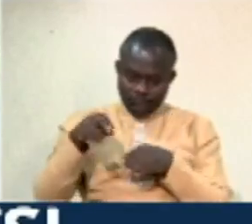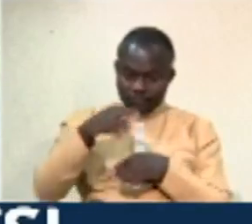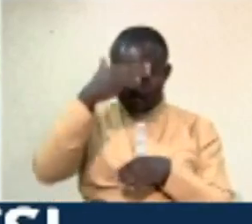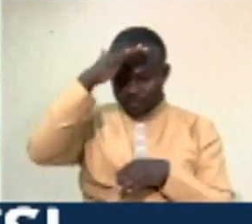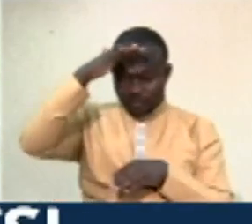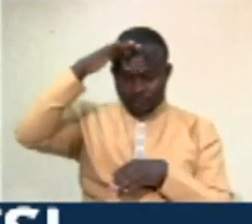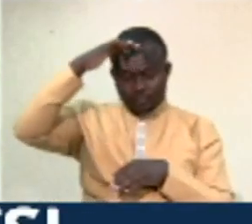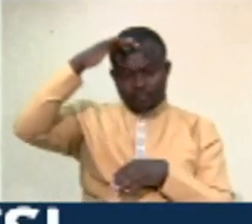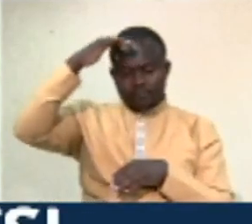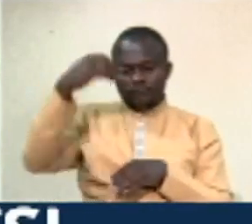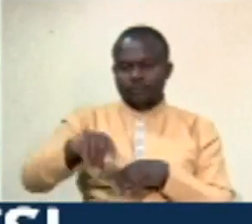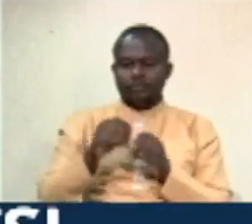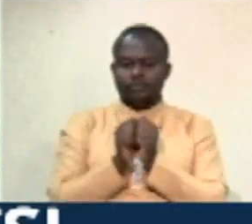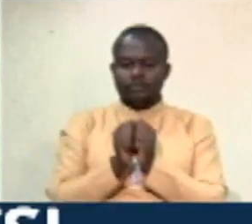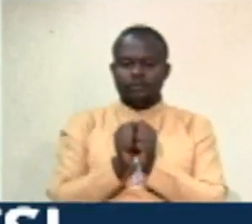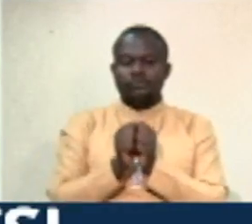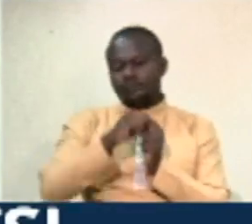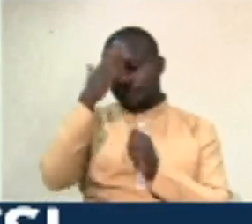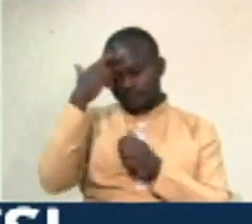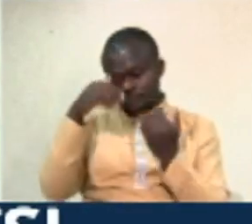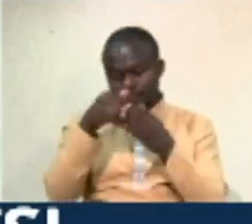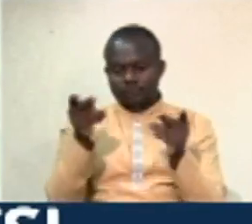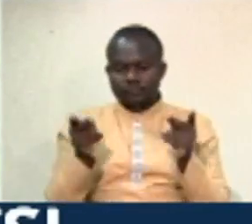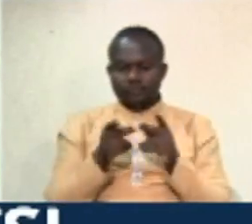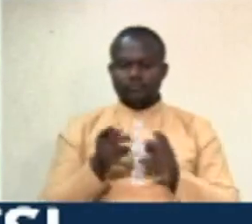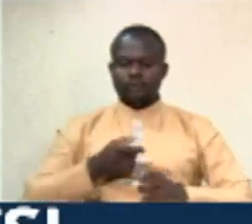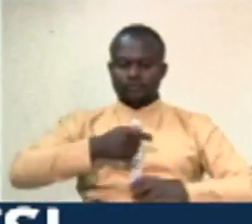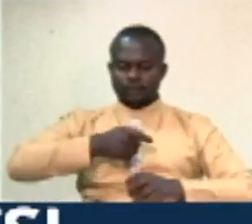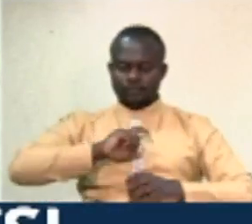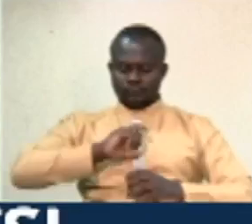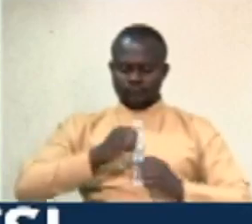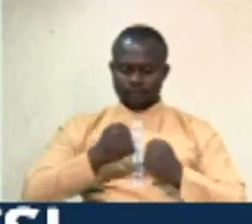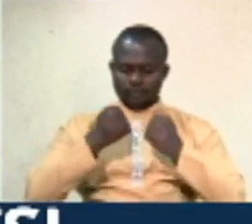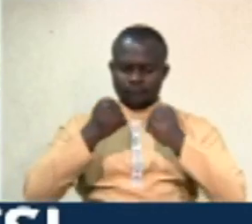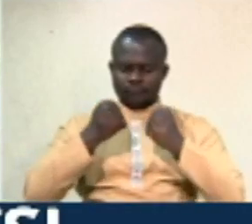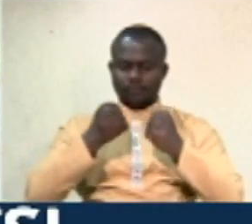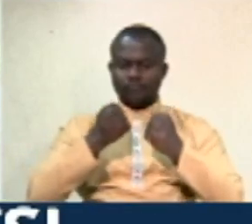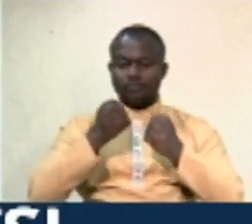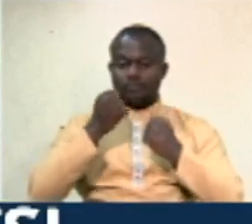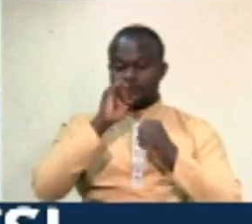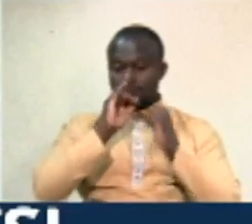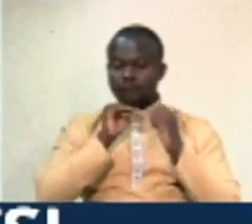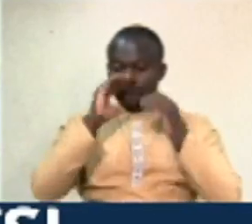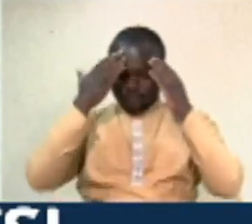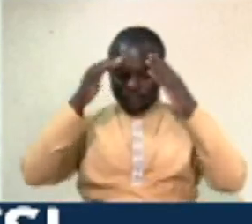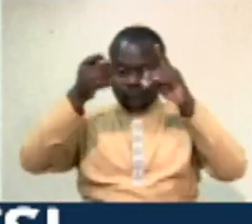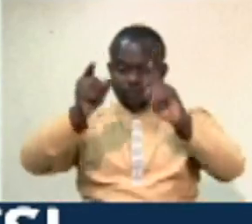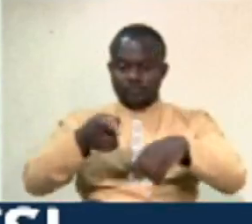rukomeye, niho navuga ubutwari bw'inkotanyi kubera ko ntago nari nzi ko